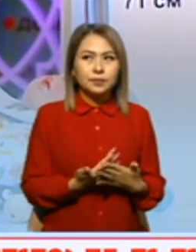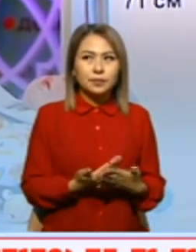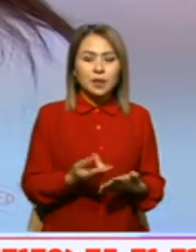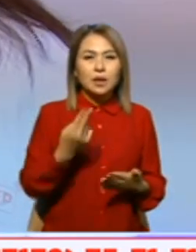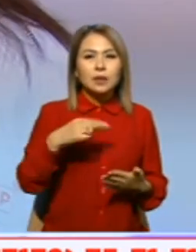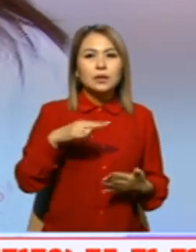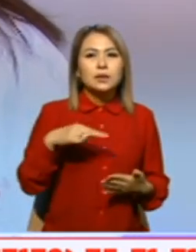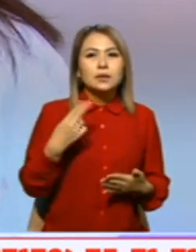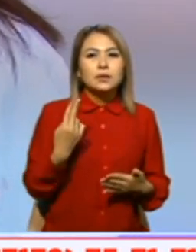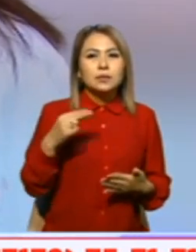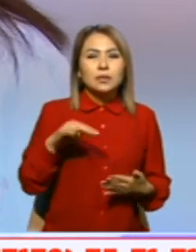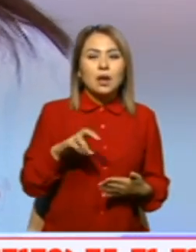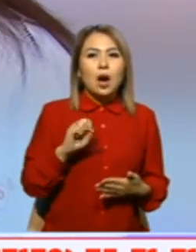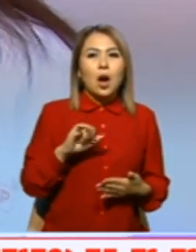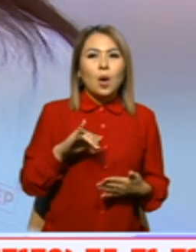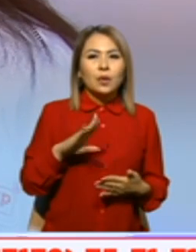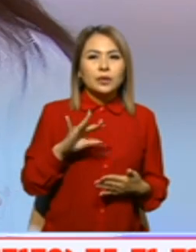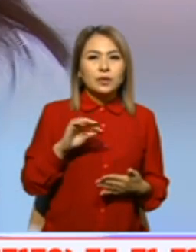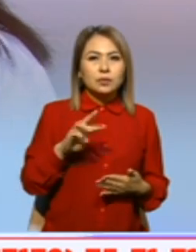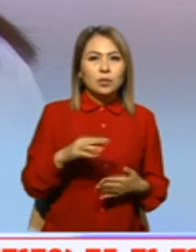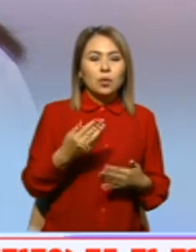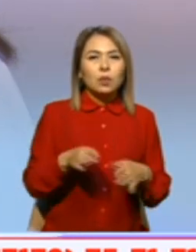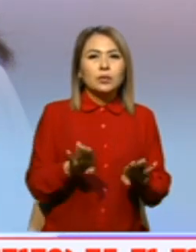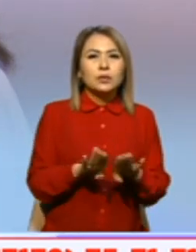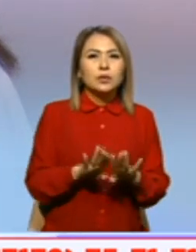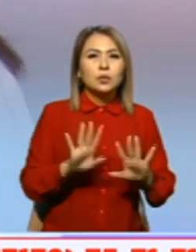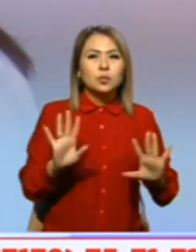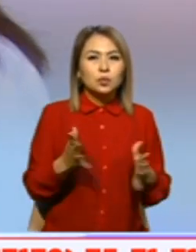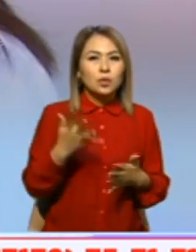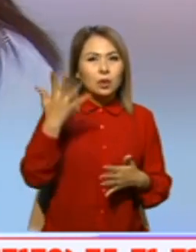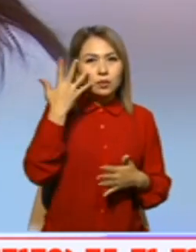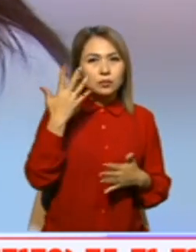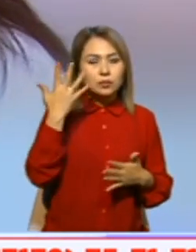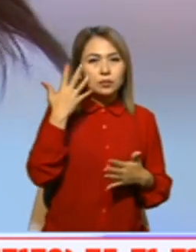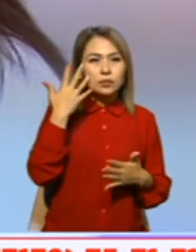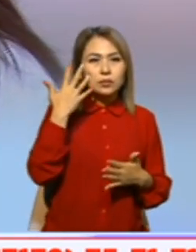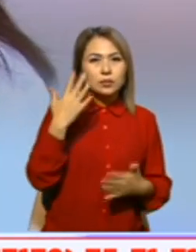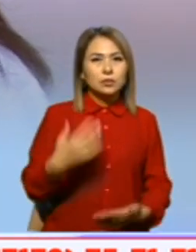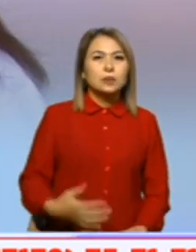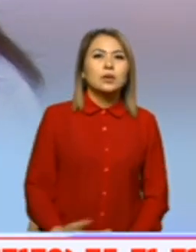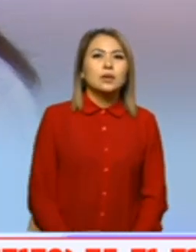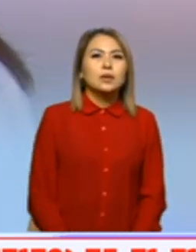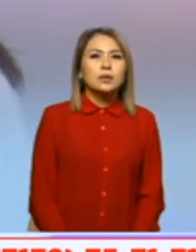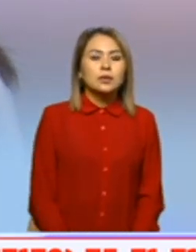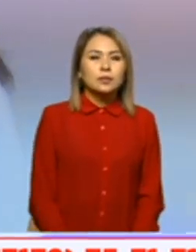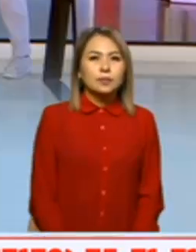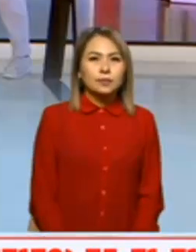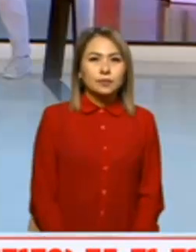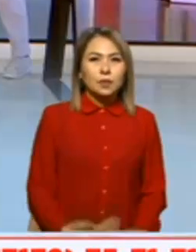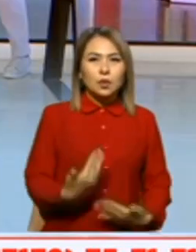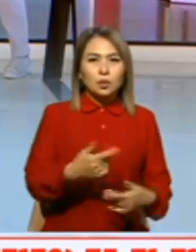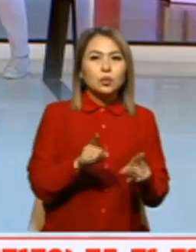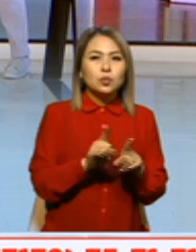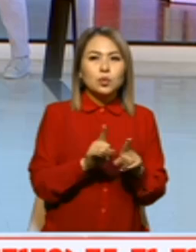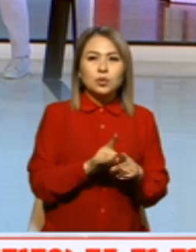ДЦП дедіңіз, аутизм дедіңіз. Енді ол ондай жағдайларда, енді ол оның да несі этиологиясы көп